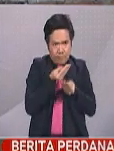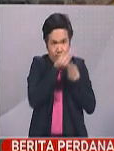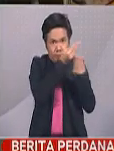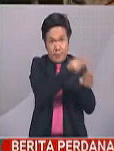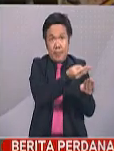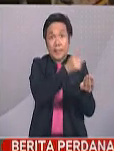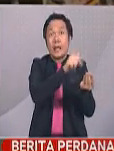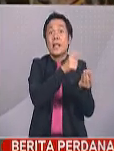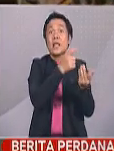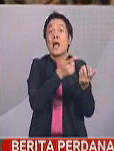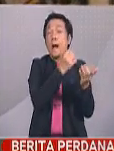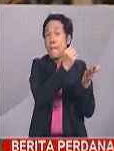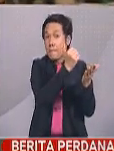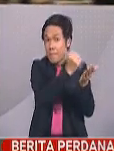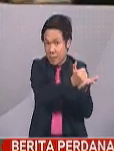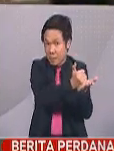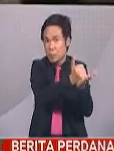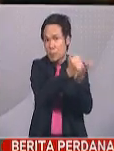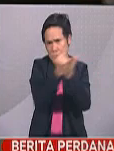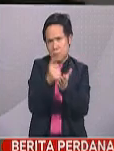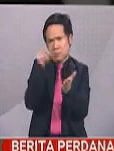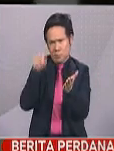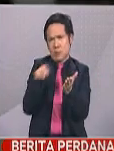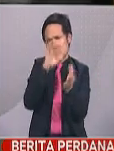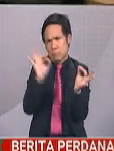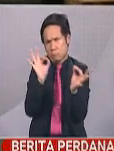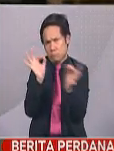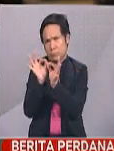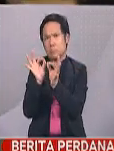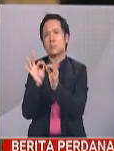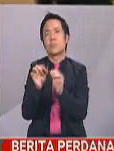dapat disalurkan kepada yang layak.